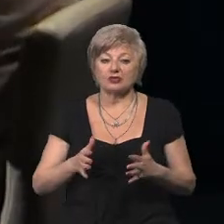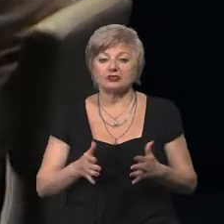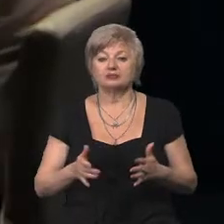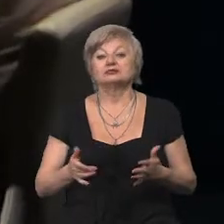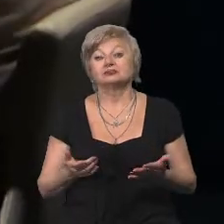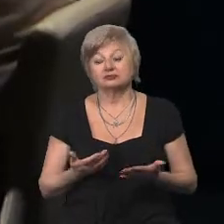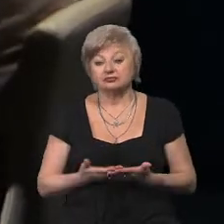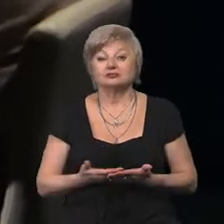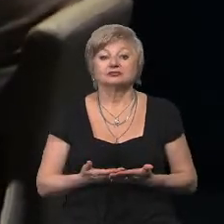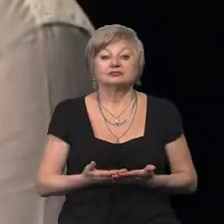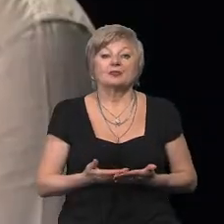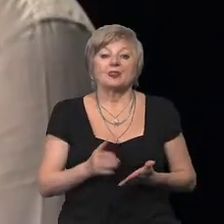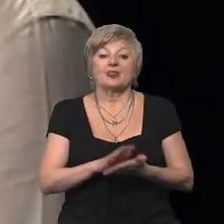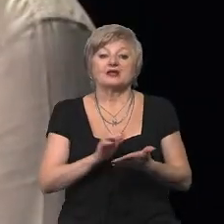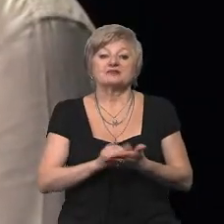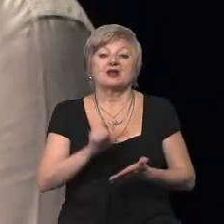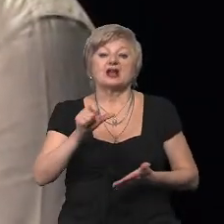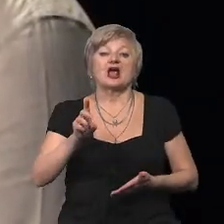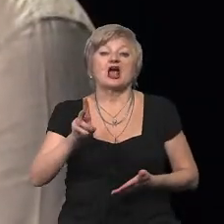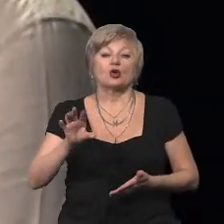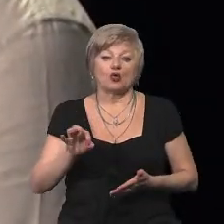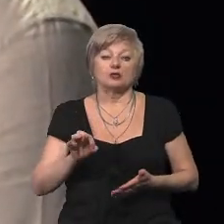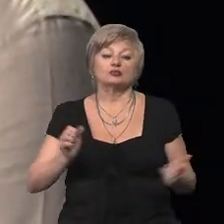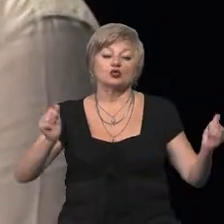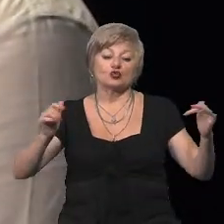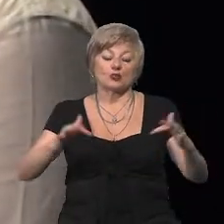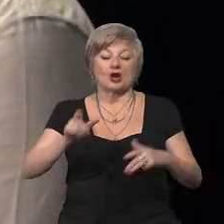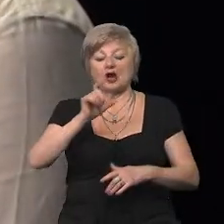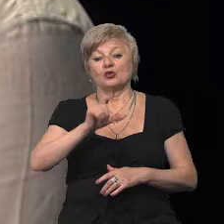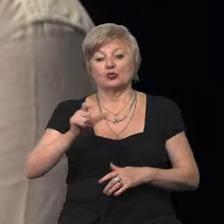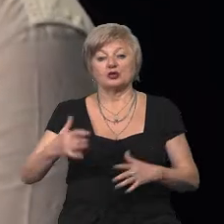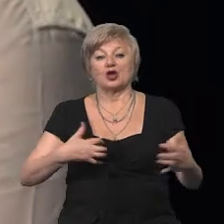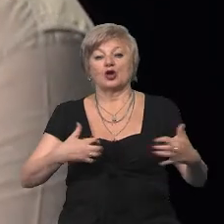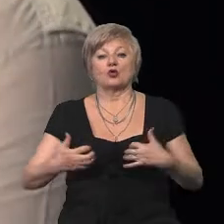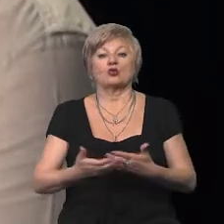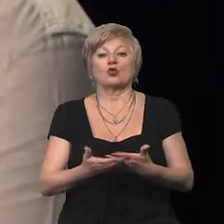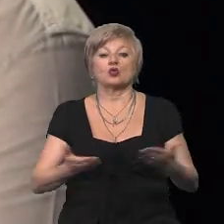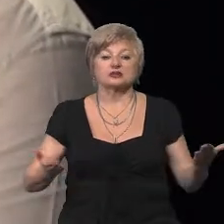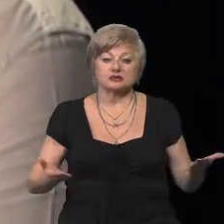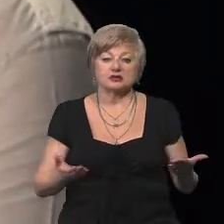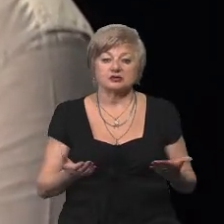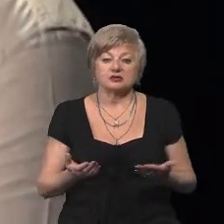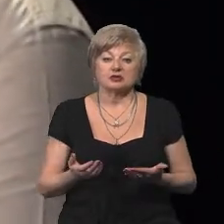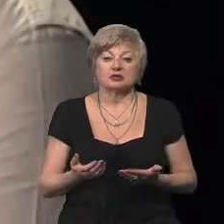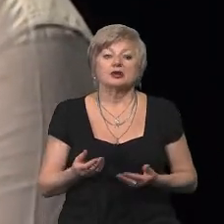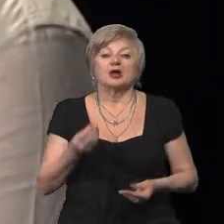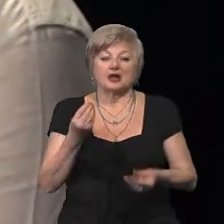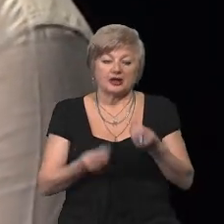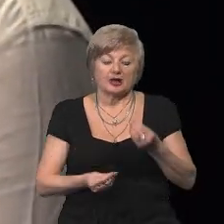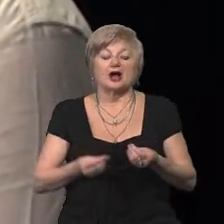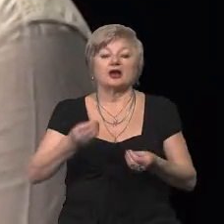стоит, людей пригласили к воде. Сыграли, был концерт, и спектакль «Маленькие семейные» играли прямо под